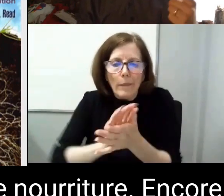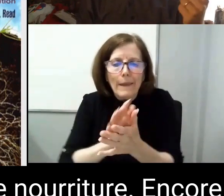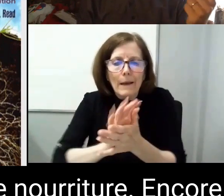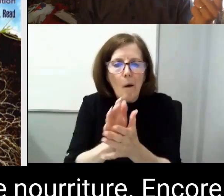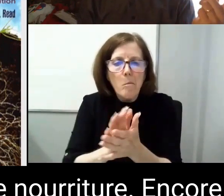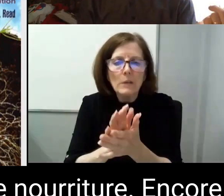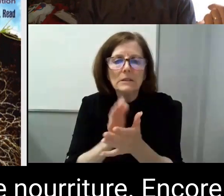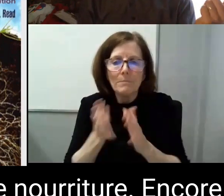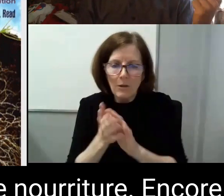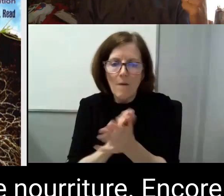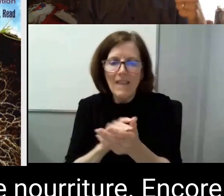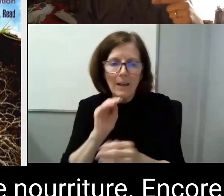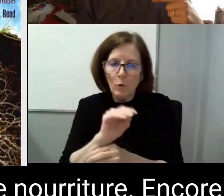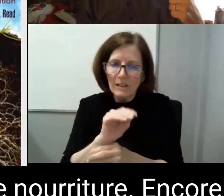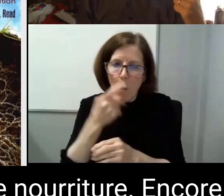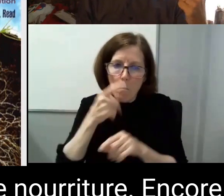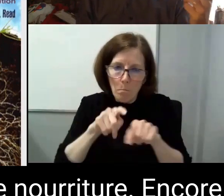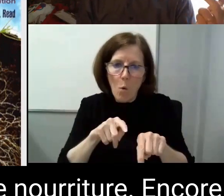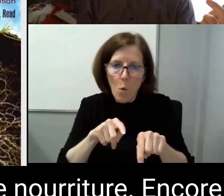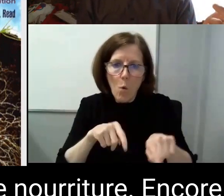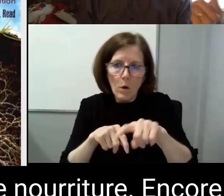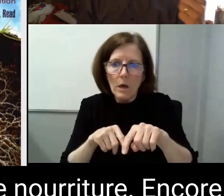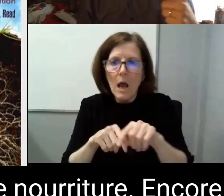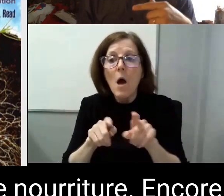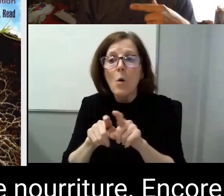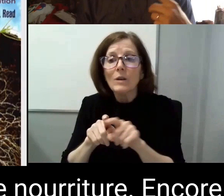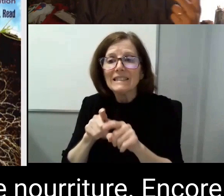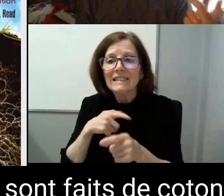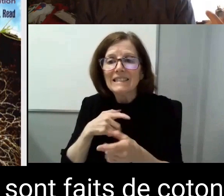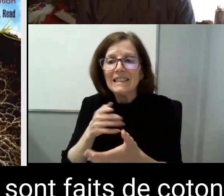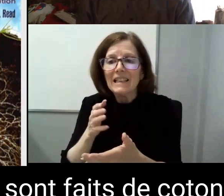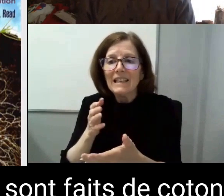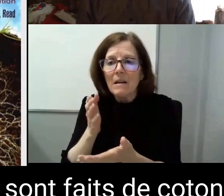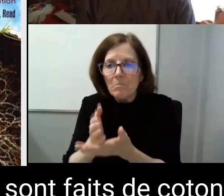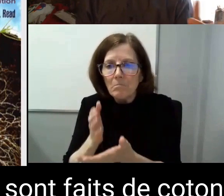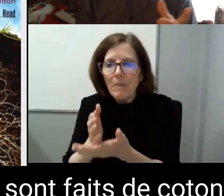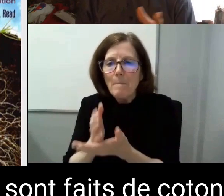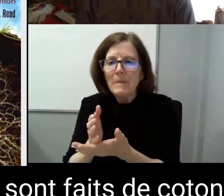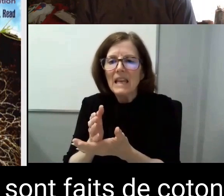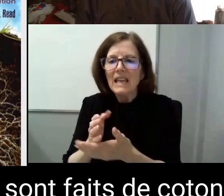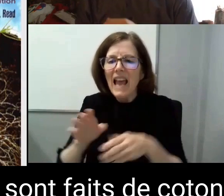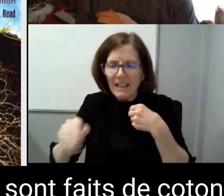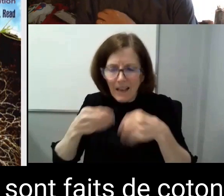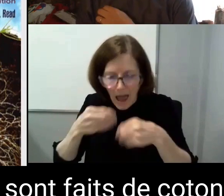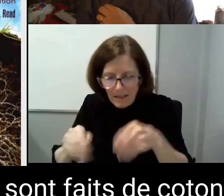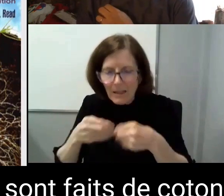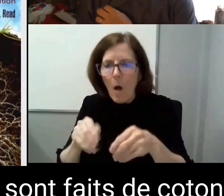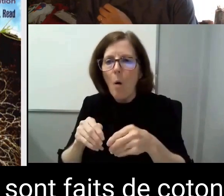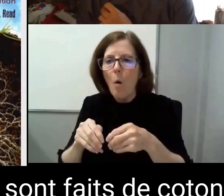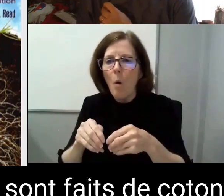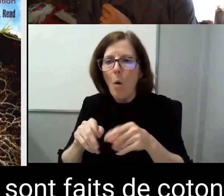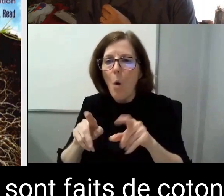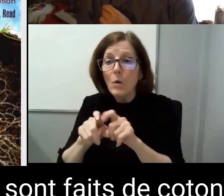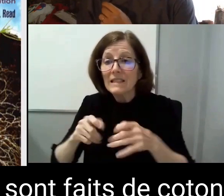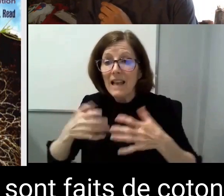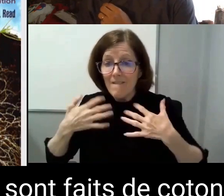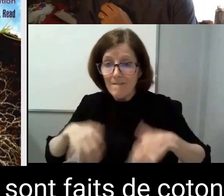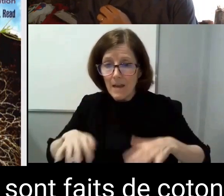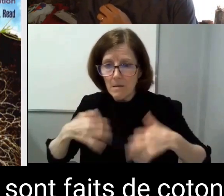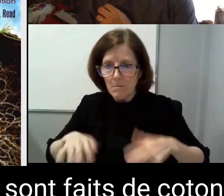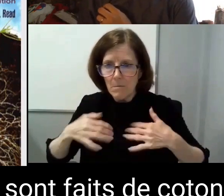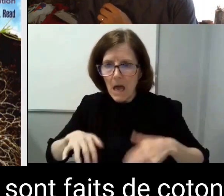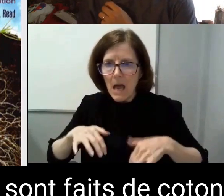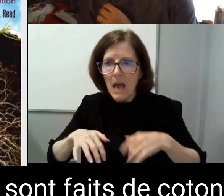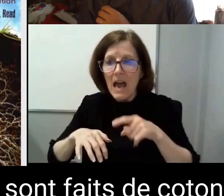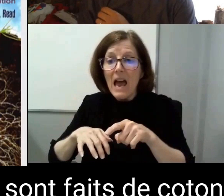nourriture. Encore là, on parlait des pâtes et papiers. Donc, on peut utiliser le papier, le carton, puis aussi les vêtements qui sont faits